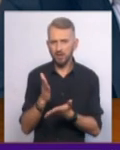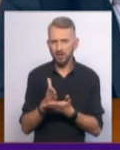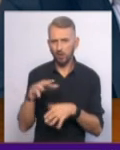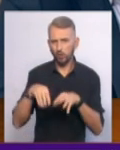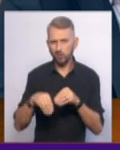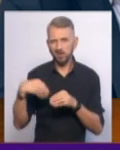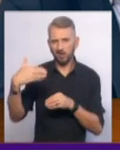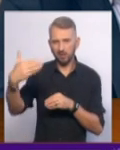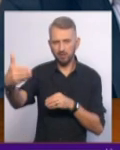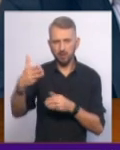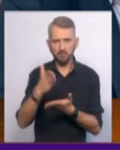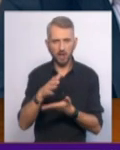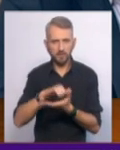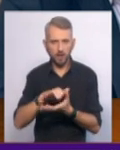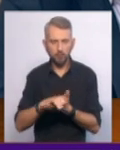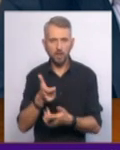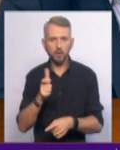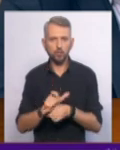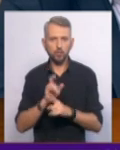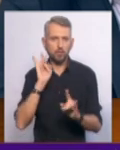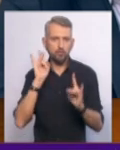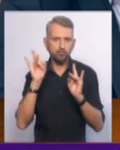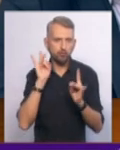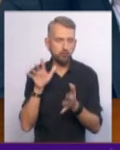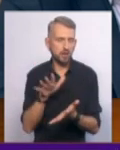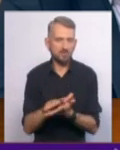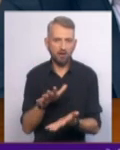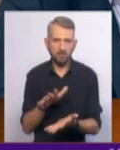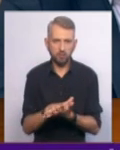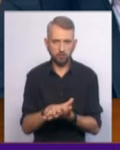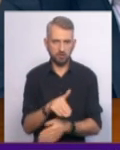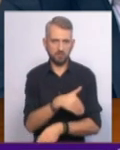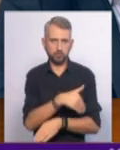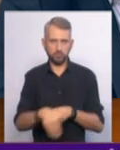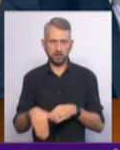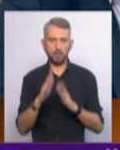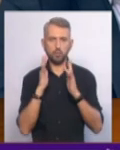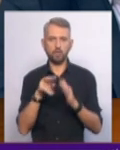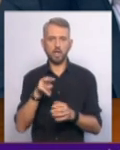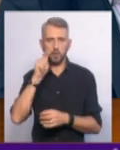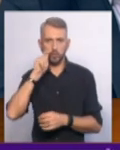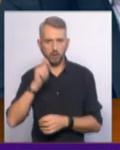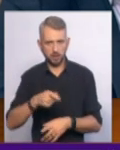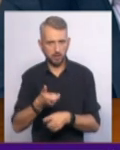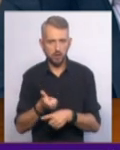далі знайомі. Дуже шумна загазована вулиця, бульвар Лесі Українки. Дуже,